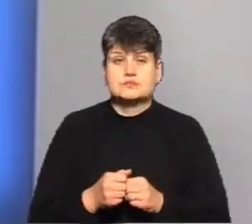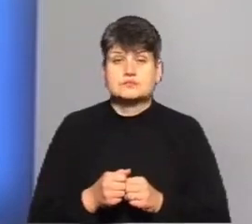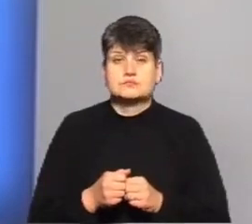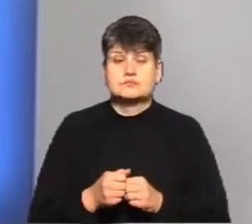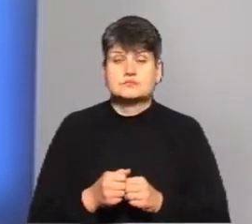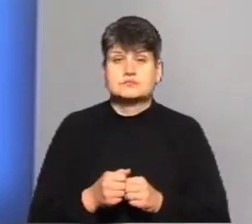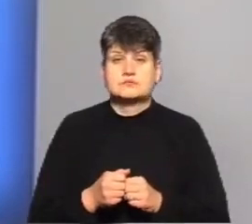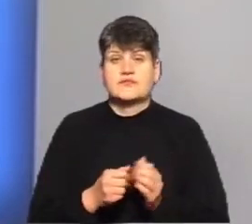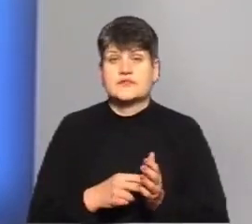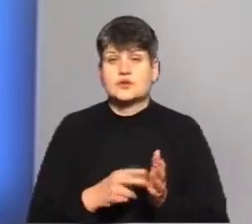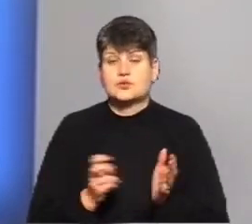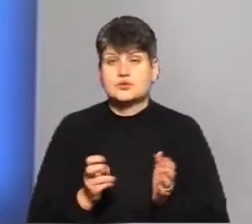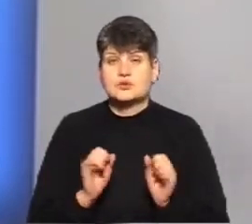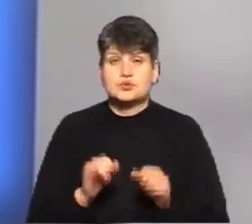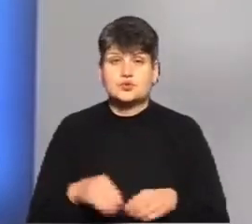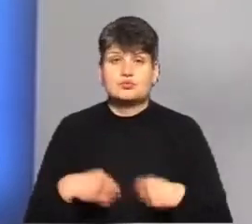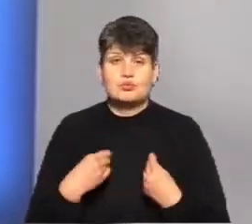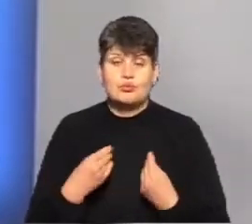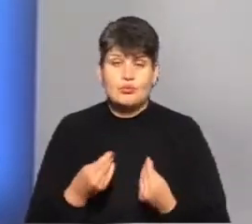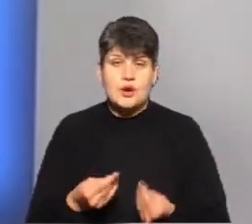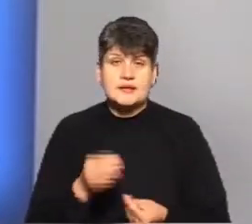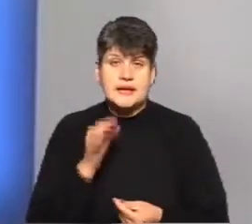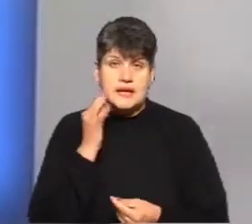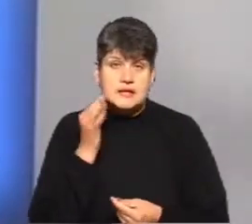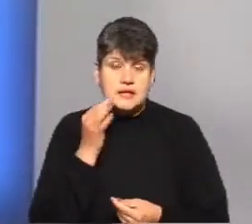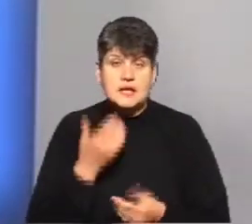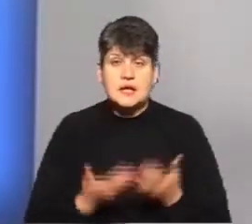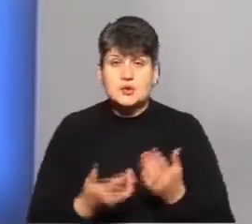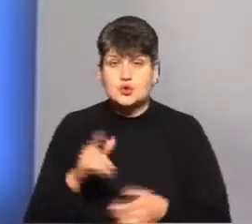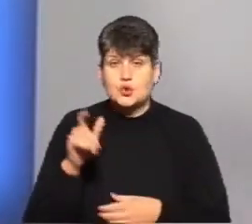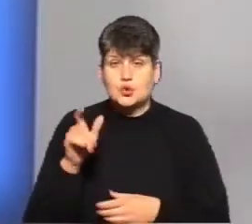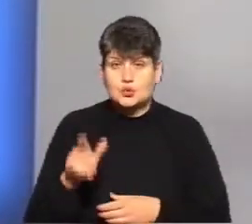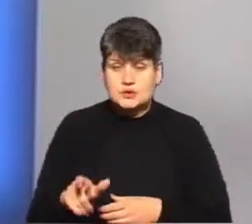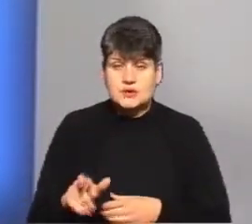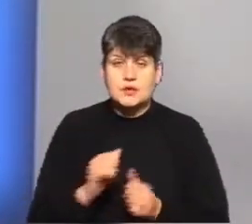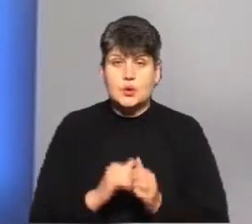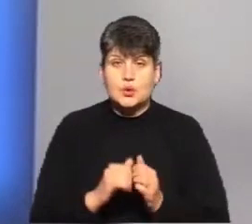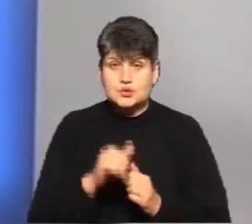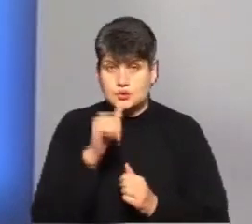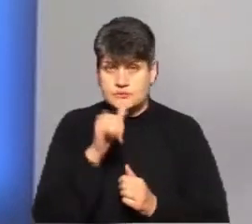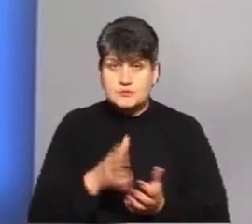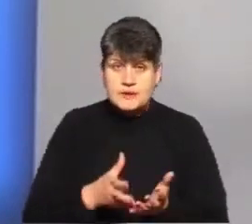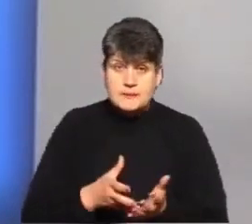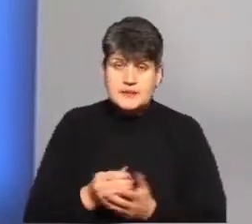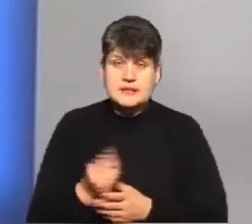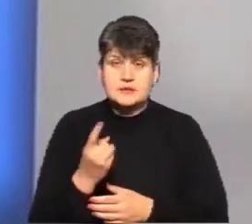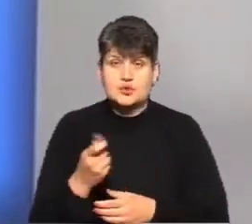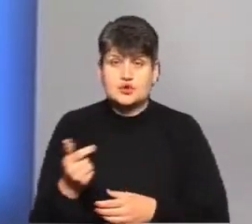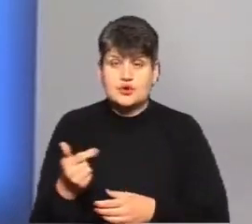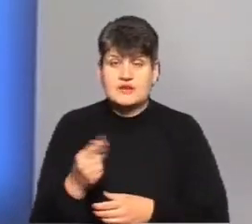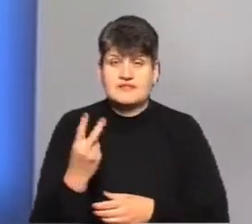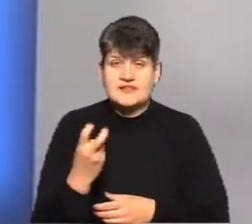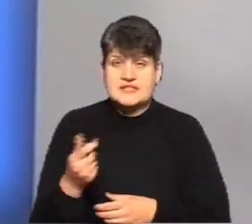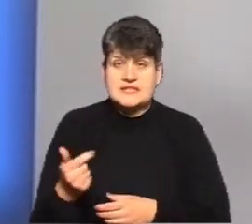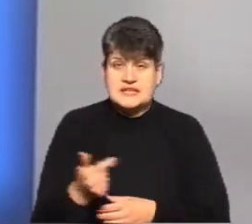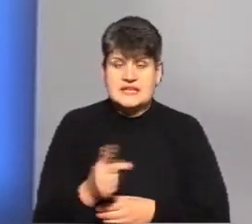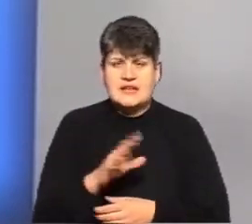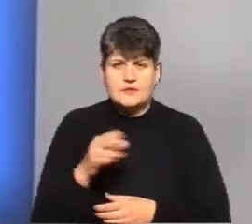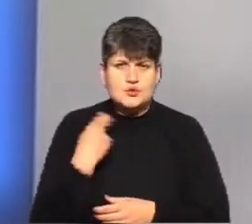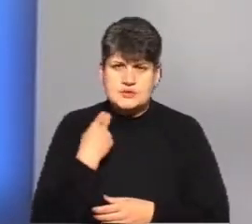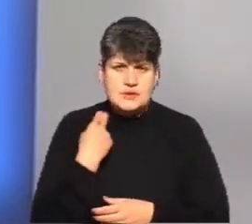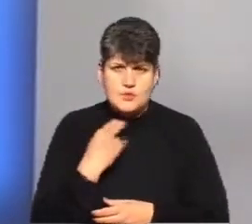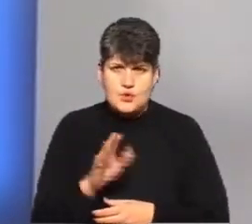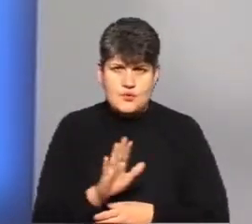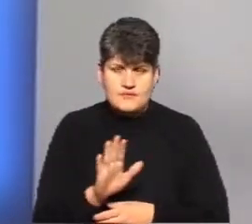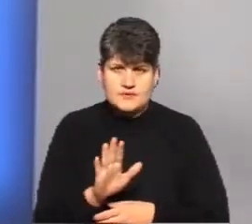порадити хитрість. Якщо людина кожного місяця буде платити по 100 гривень, по 200 гривень, не всю заборгованість. Тобто, щоб було